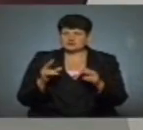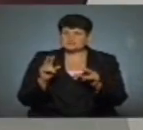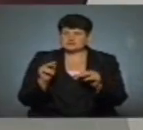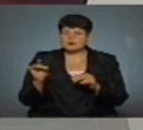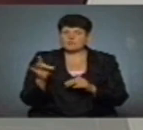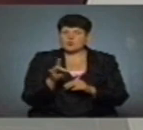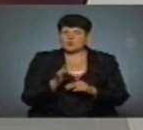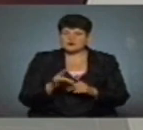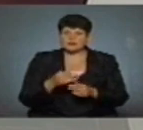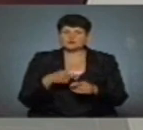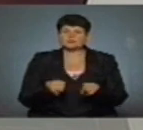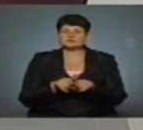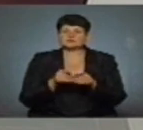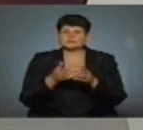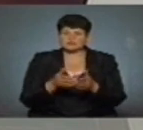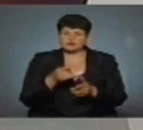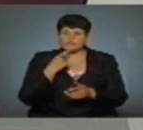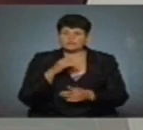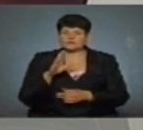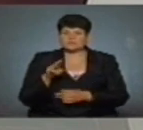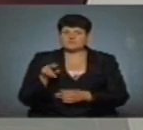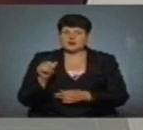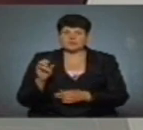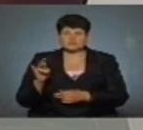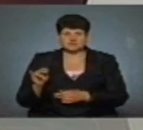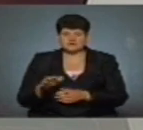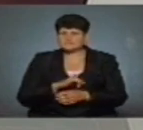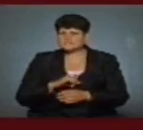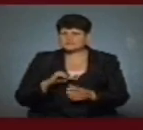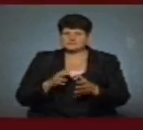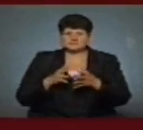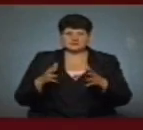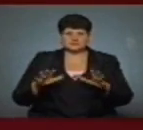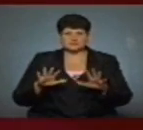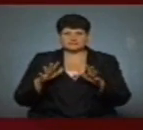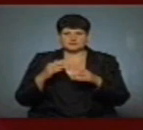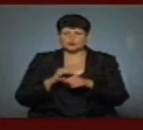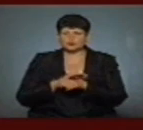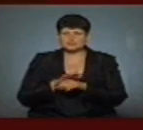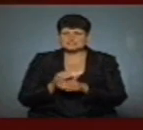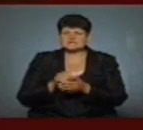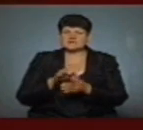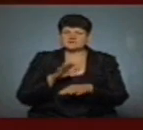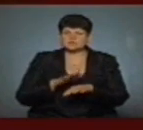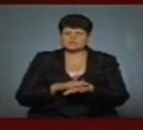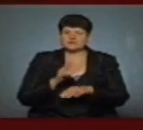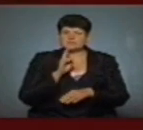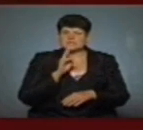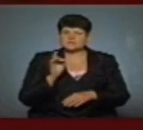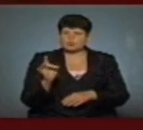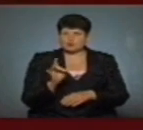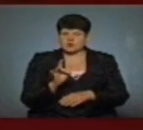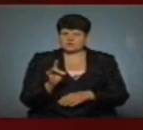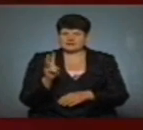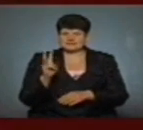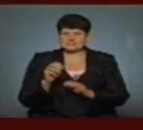по районах виглядає так. За словами Володимира Паничева, найбільше випадків COVID-19 зафіксували у Кременецькому районі